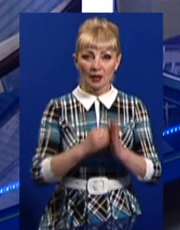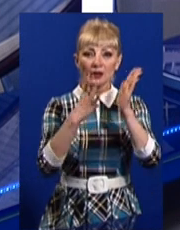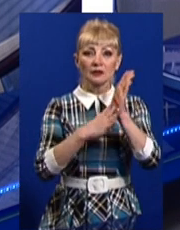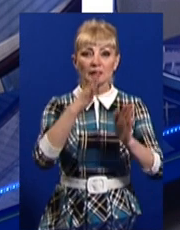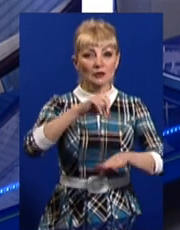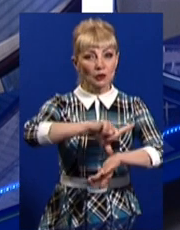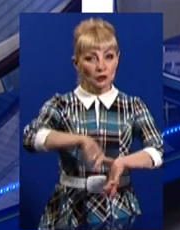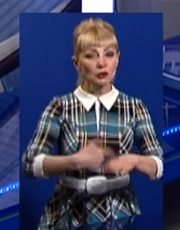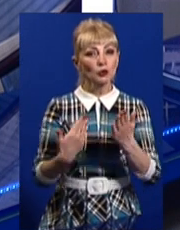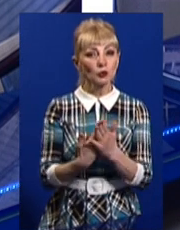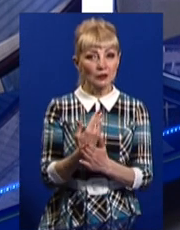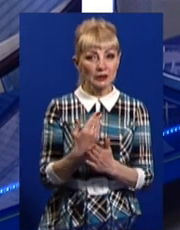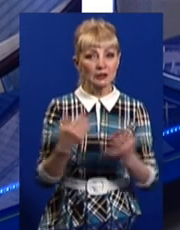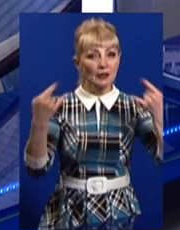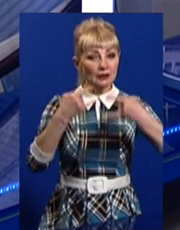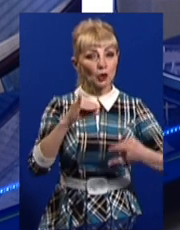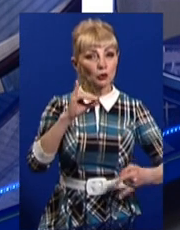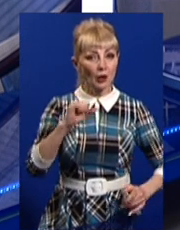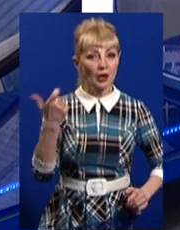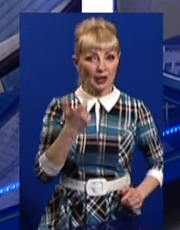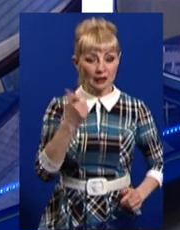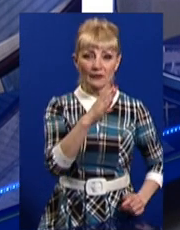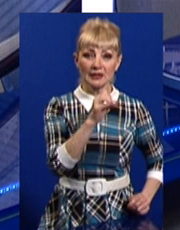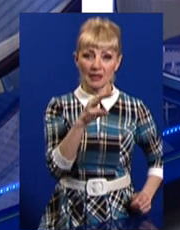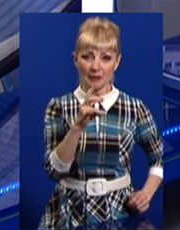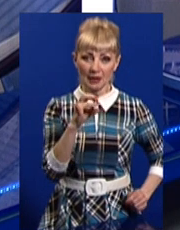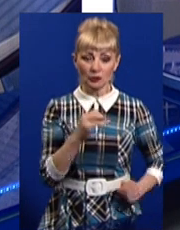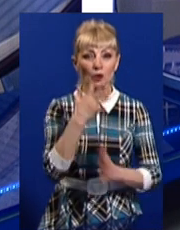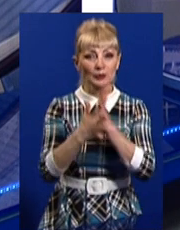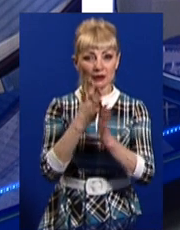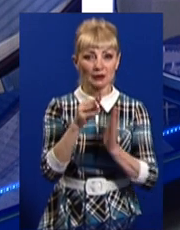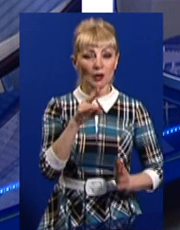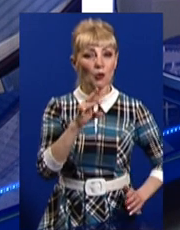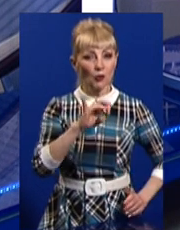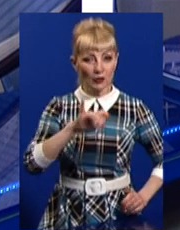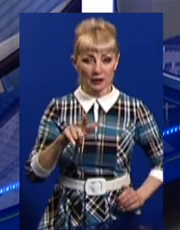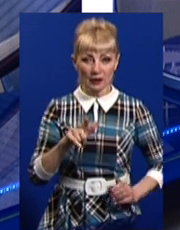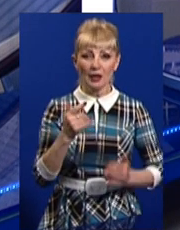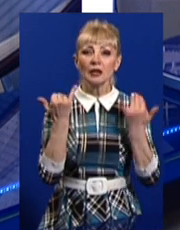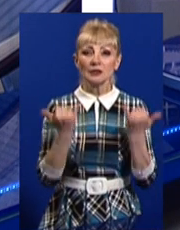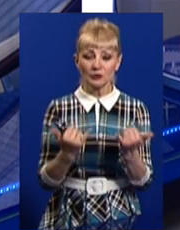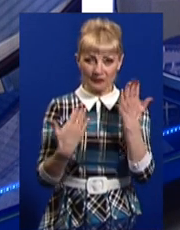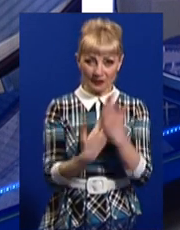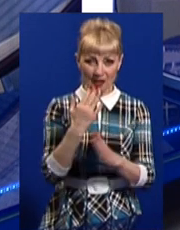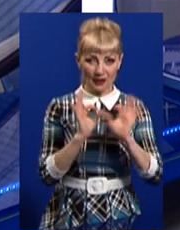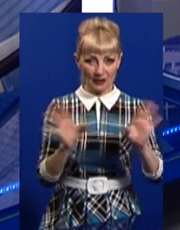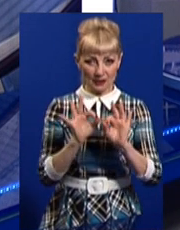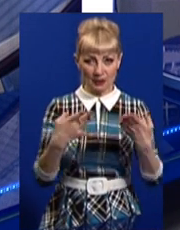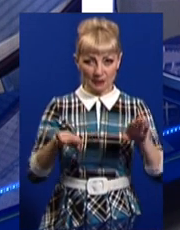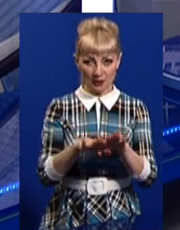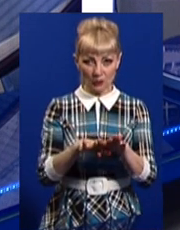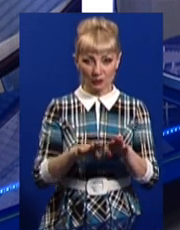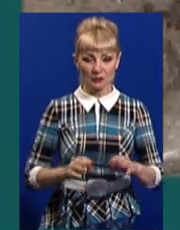19 година. Це новини на каналі ЮА Харків. У студії Юлія Семененко. Мову жестів перекладає Тетяна Коваль. Сьогодні у випуску ми розкажемо про